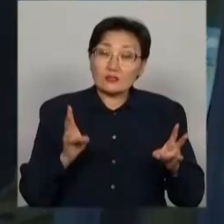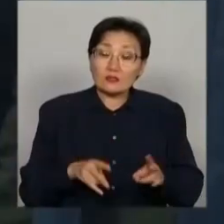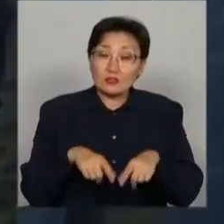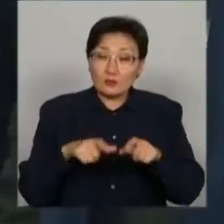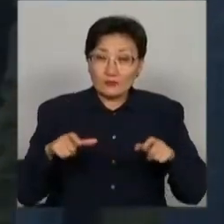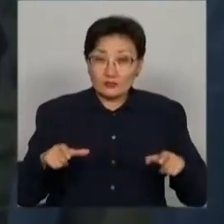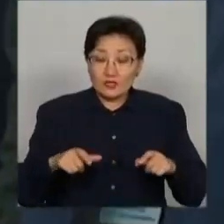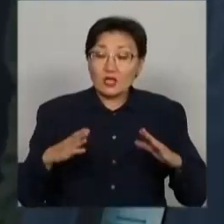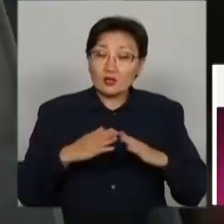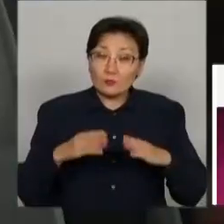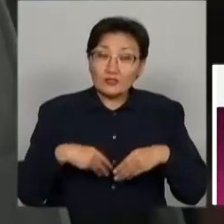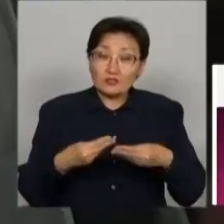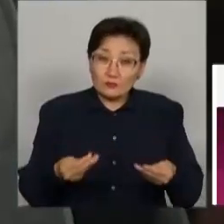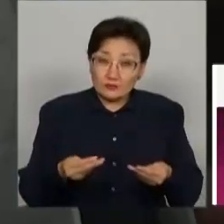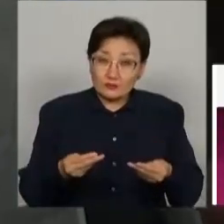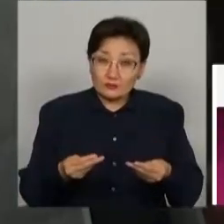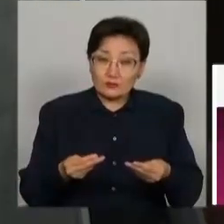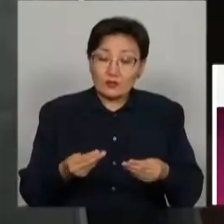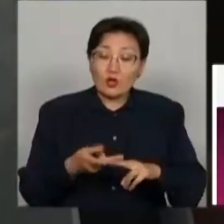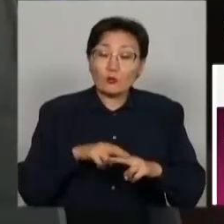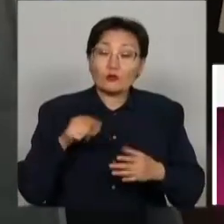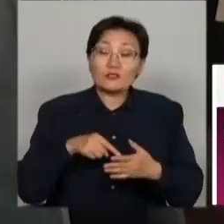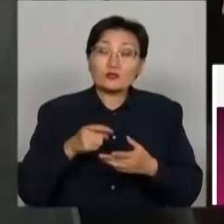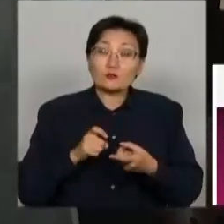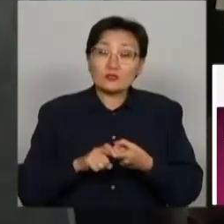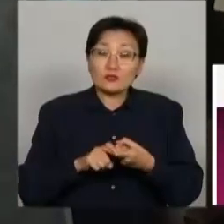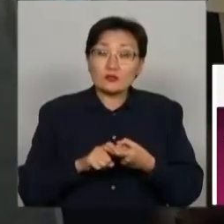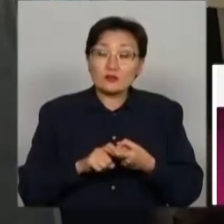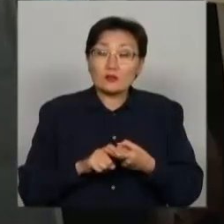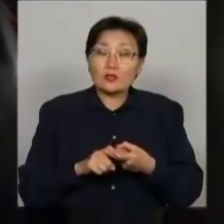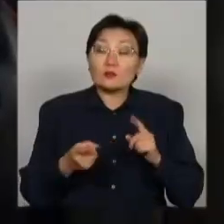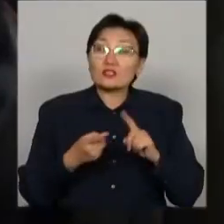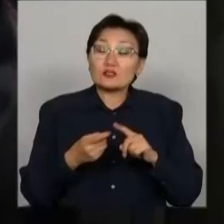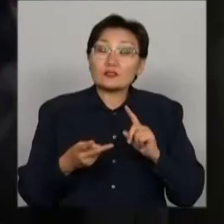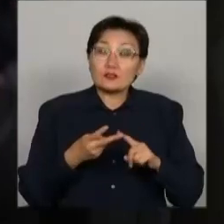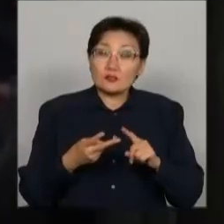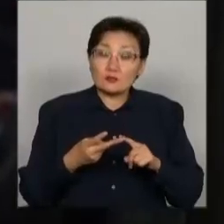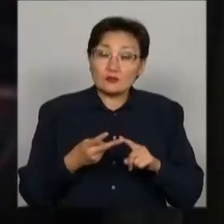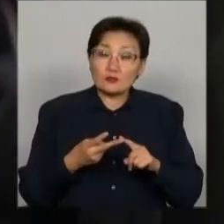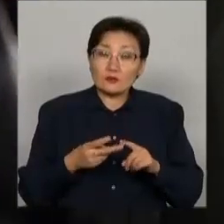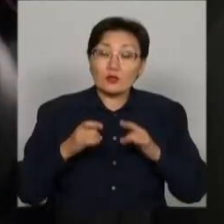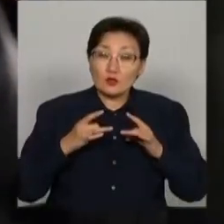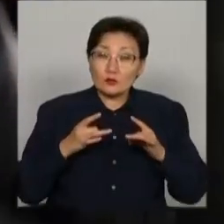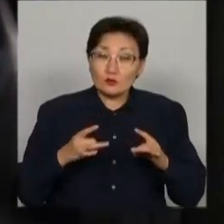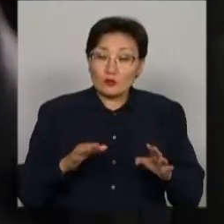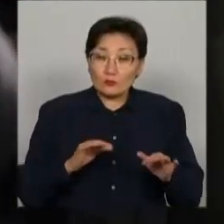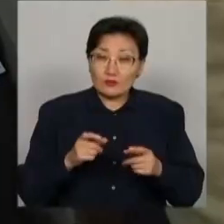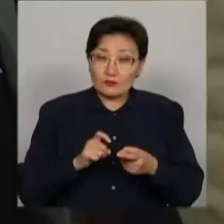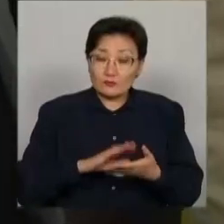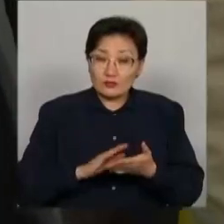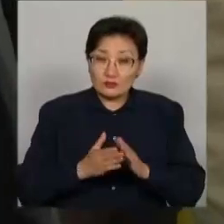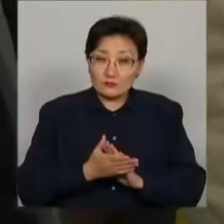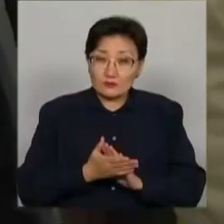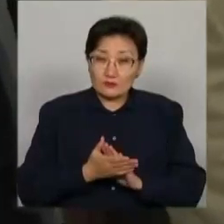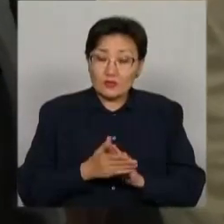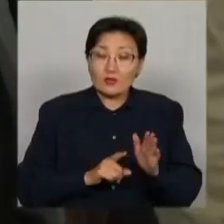adamlar baspanalı boğattı. Kümayım yok. Bu mesele boyunca olur. Yerinçiden toyo balyanstı jadı. Yen olsa apatlı jadı deyim. En